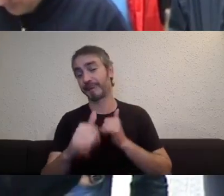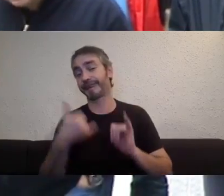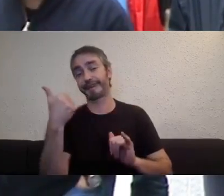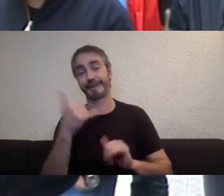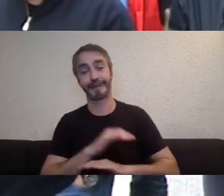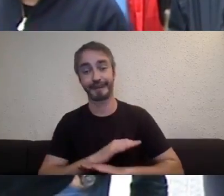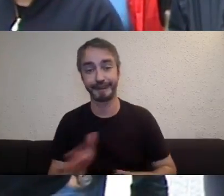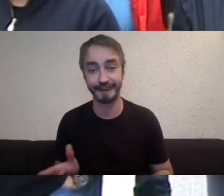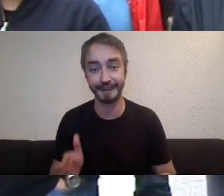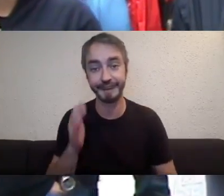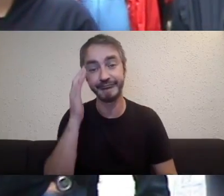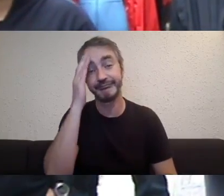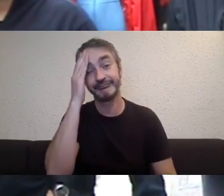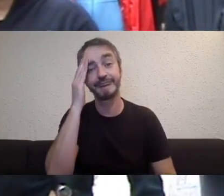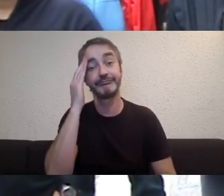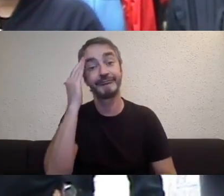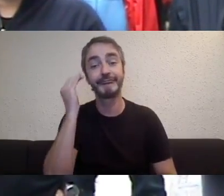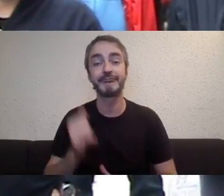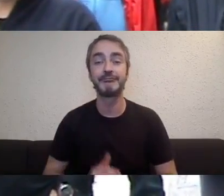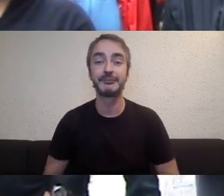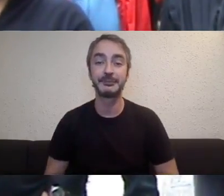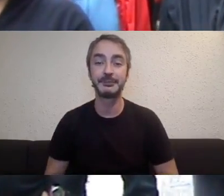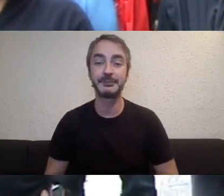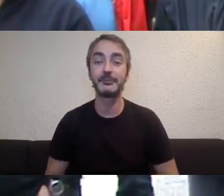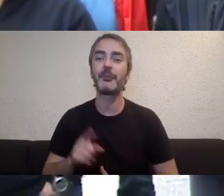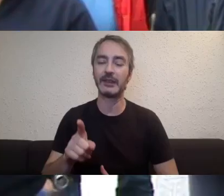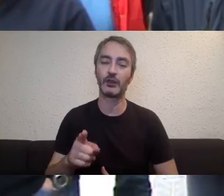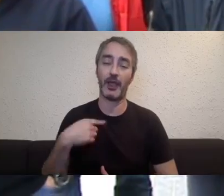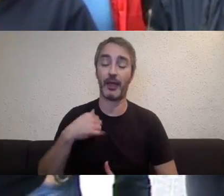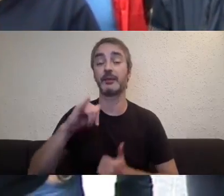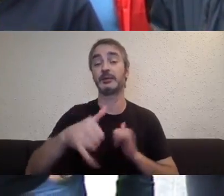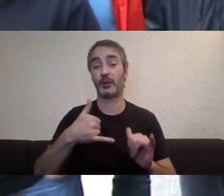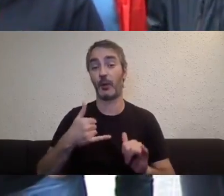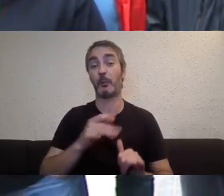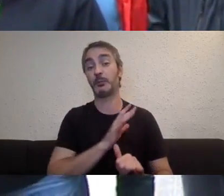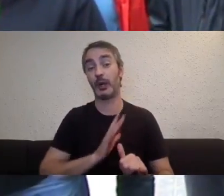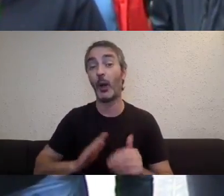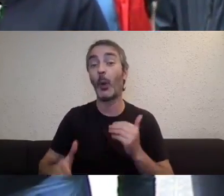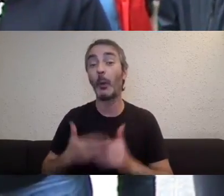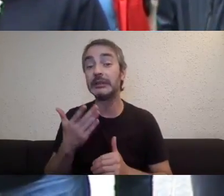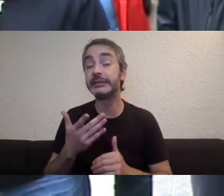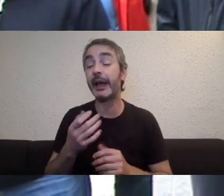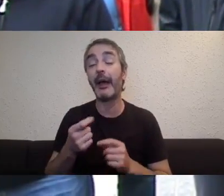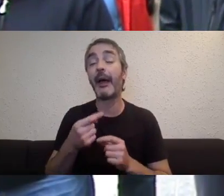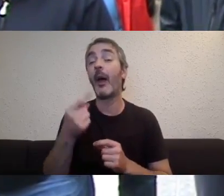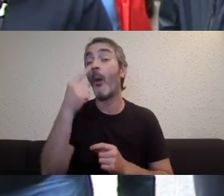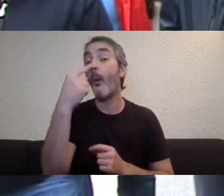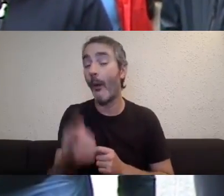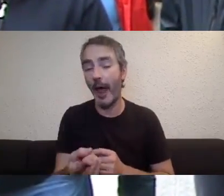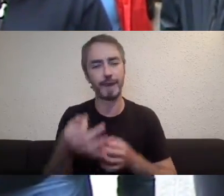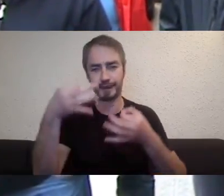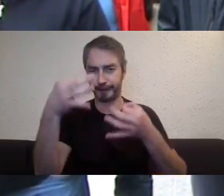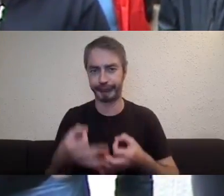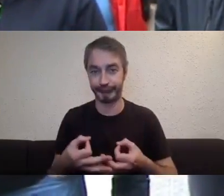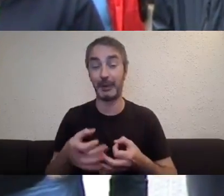desallotjar. Va ser un desallotjament preventiu, i després, al cap d'un any d'això, la persona que estava dintre